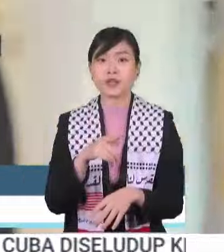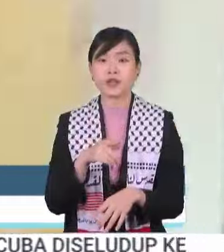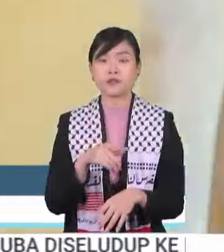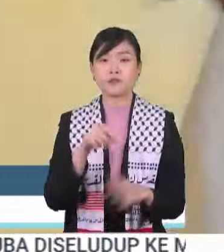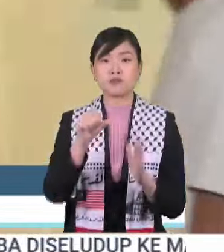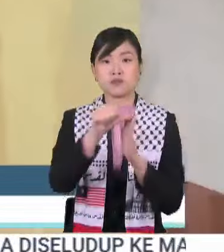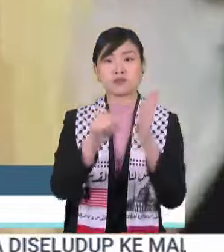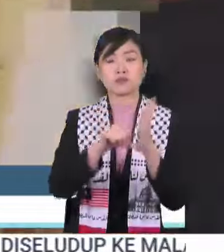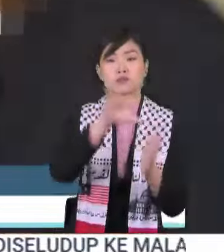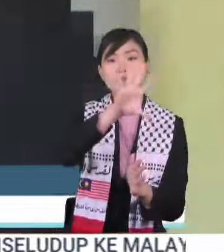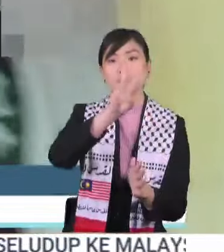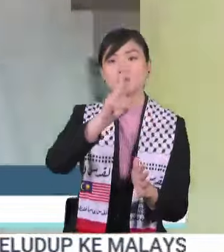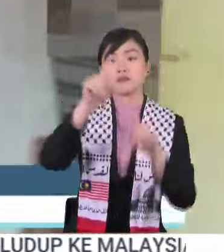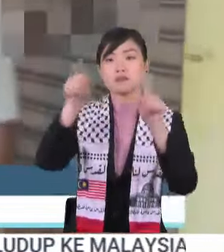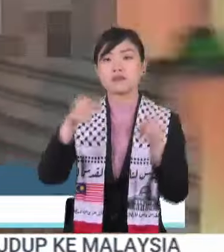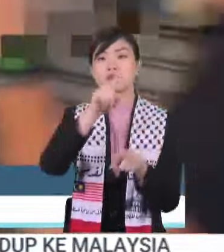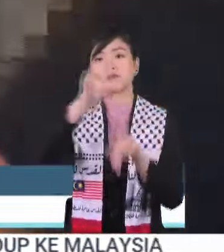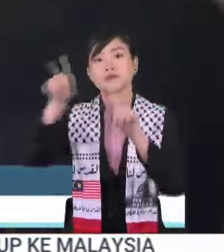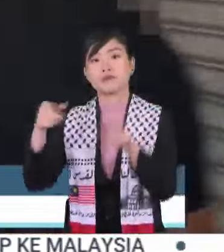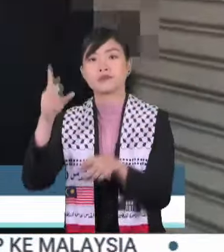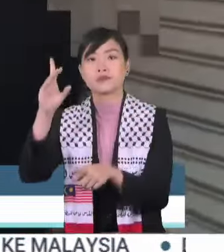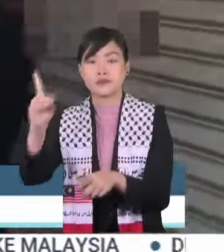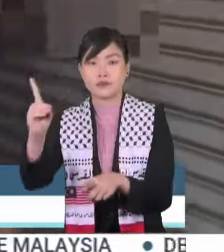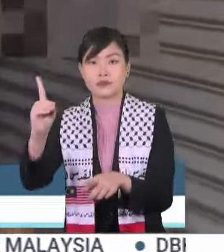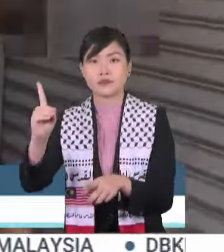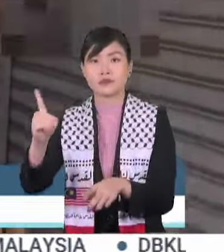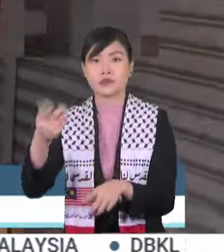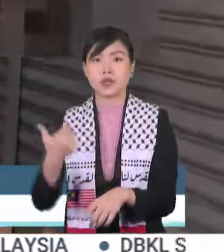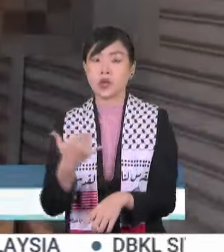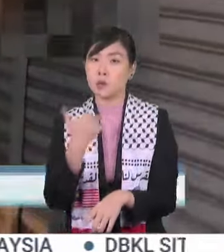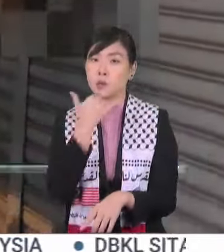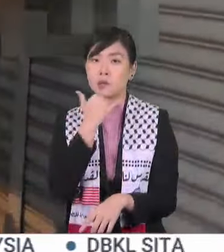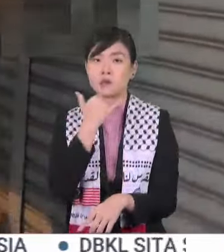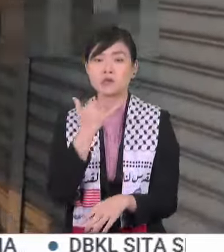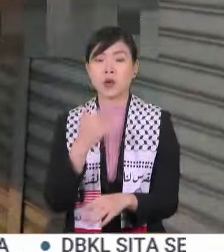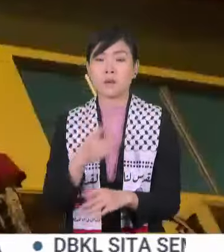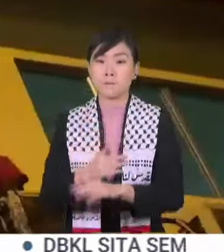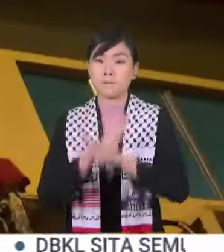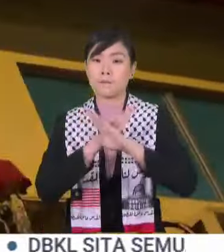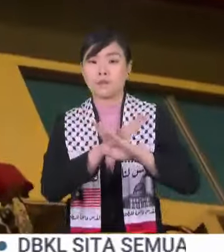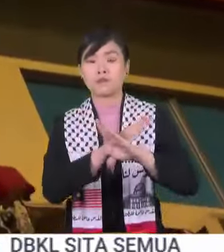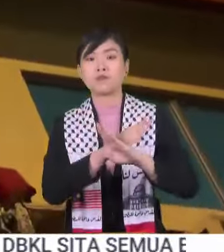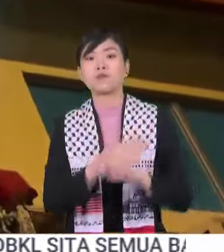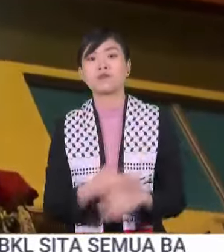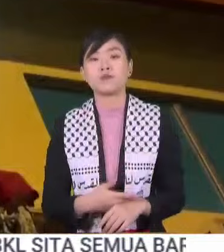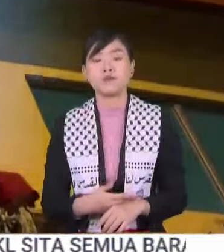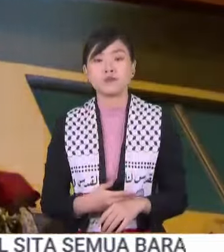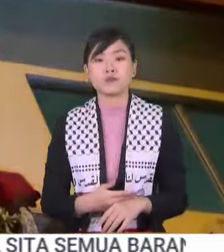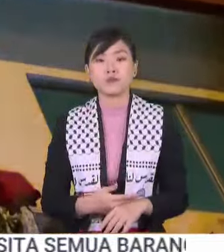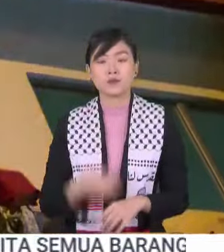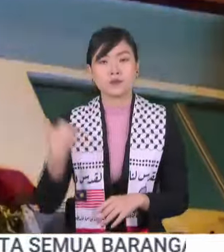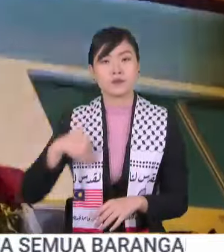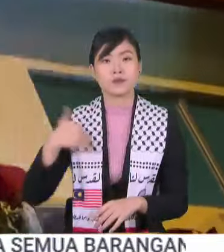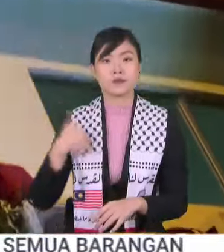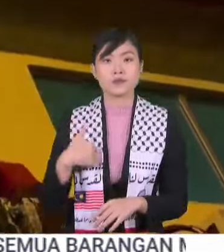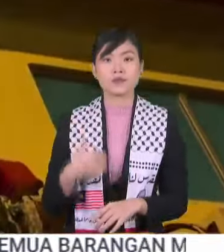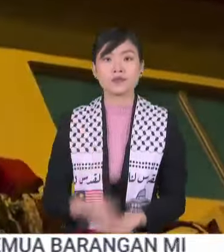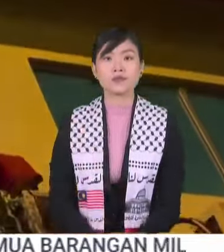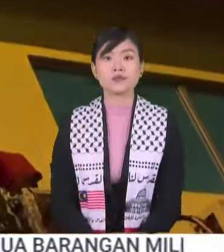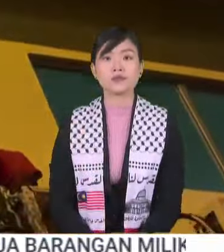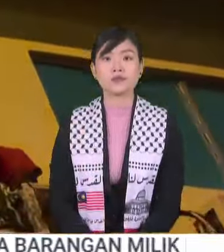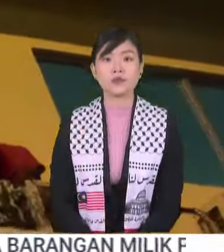561 D iaitu kesalahan melindungi imigran haram kesemua tahanan dibawa ke depoh imigresen lengging untuk saringan dan